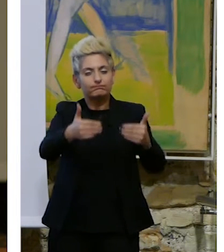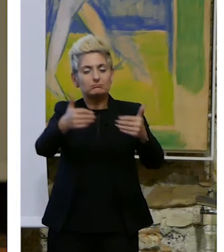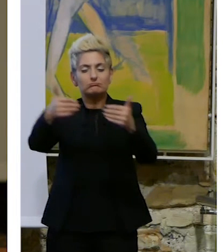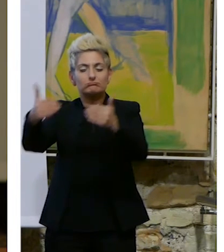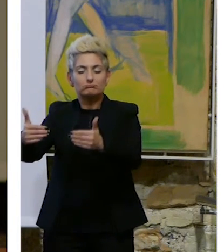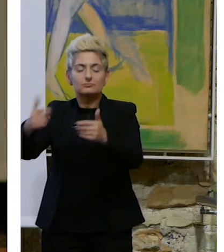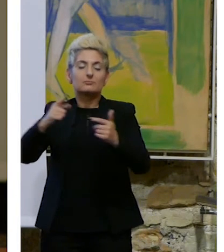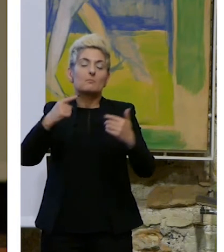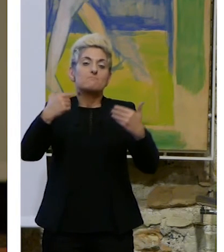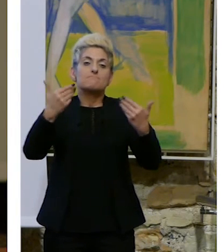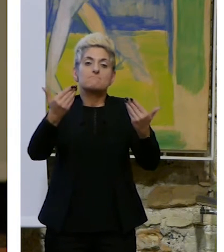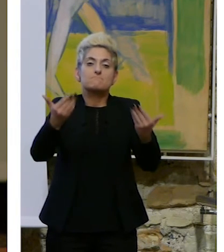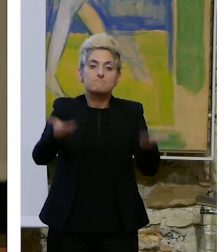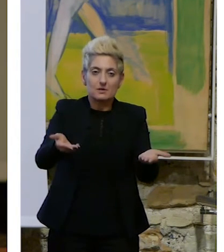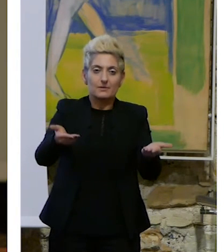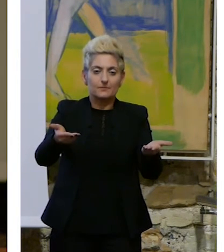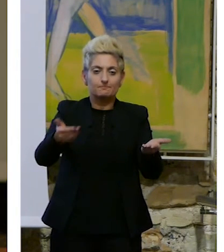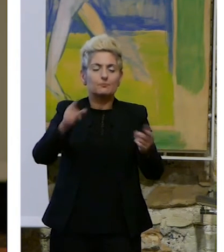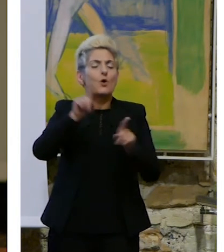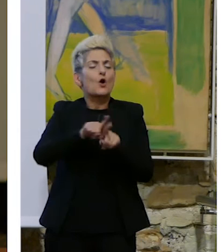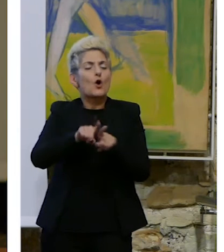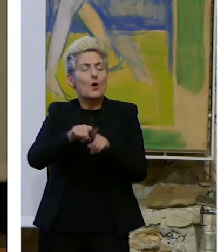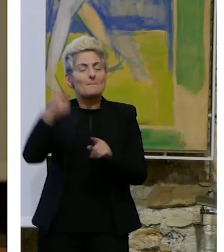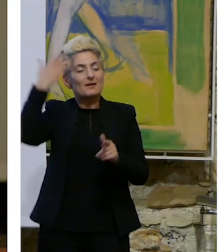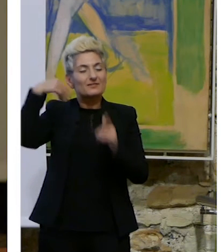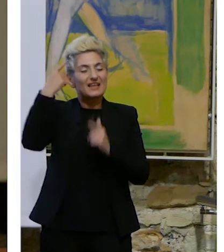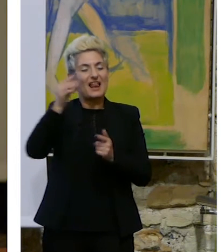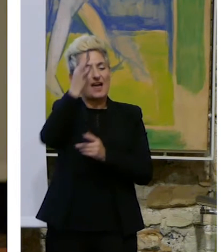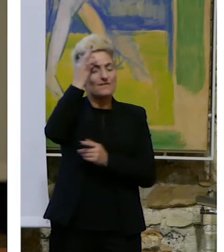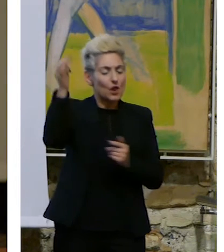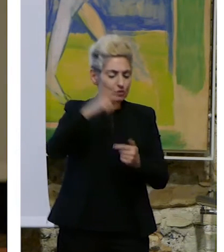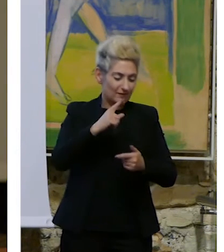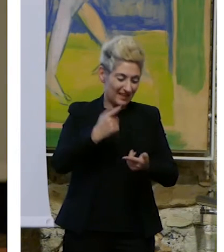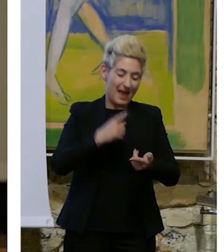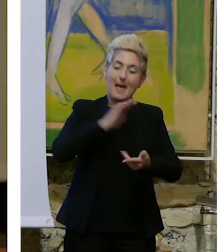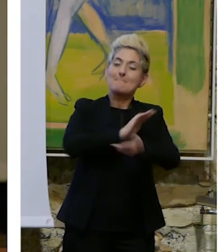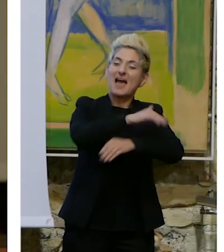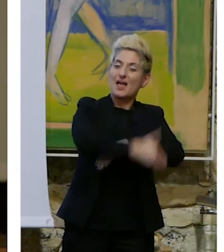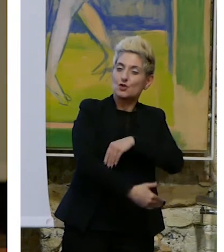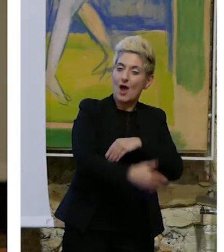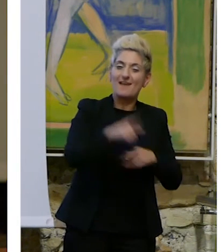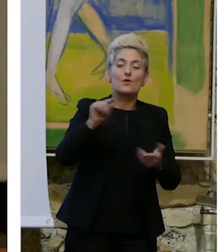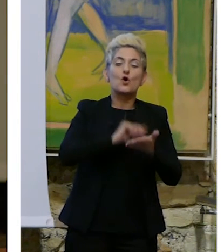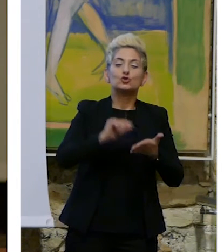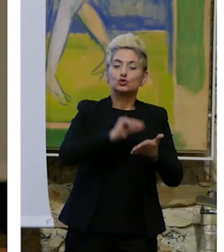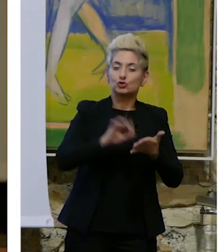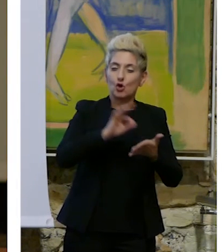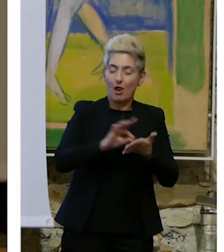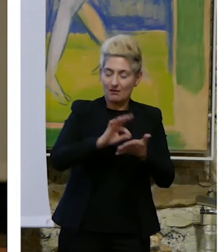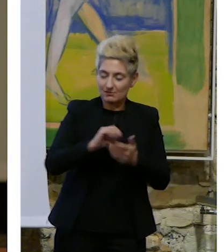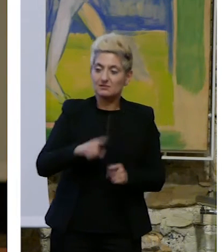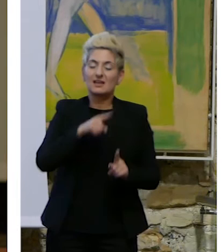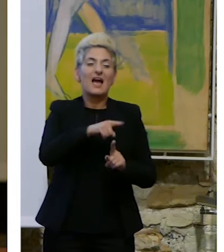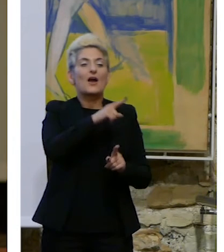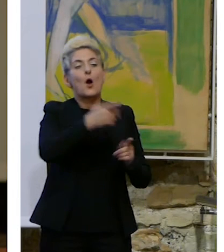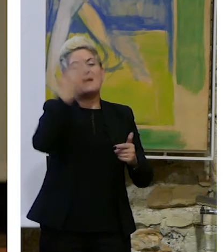che avevano definito la filosofia della scolastica, che nel frattempo abbiamo nascosto perché sembrano non andare più di moda. Quindi